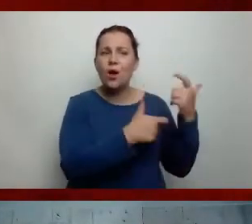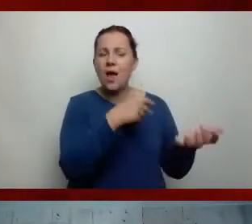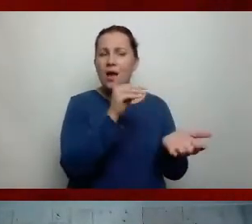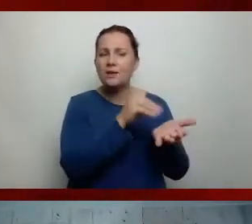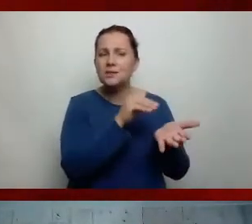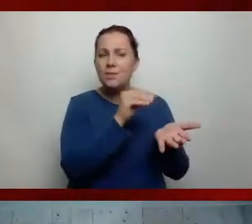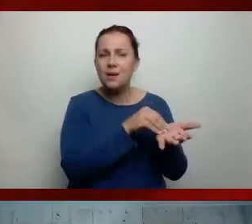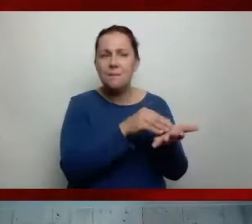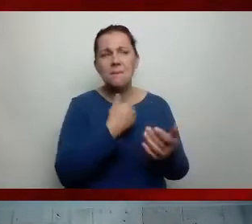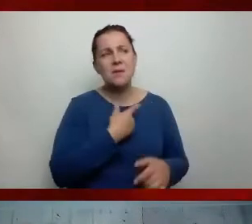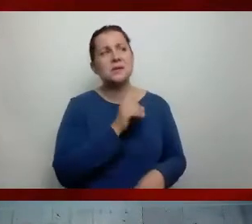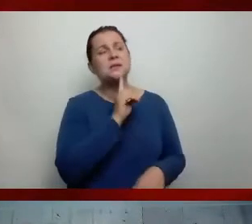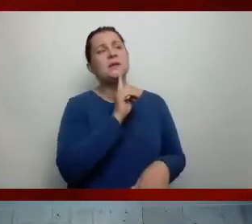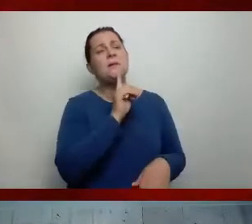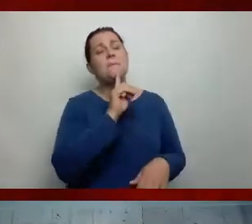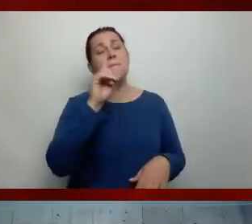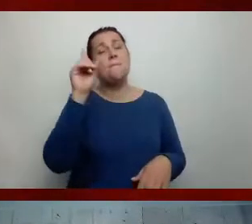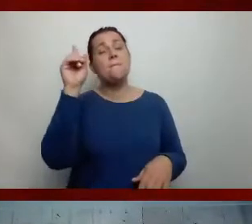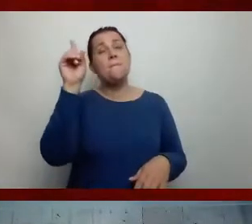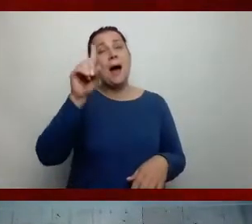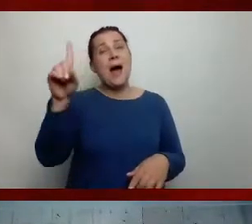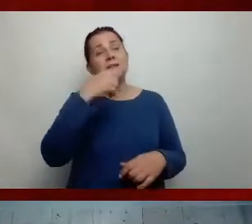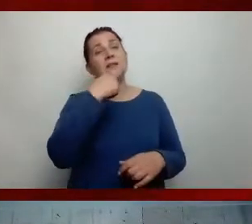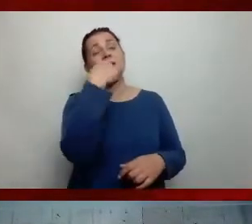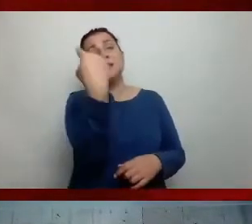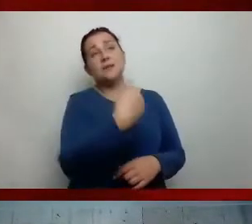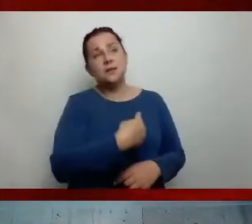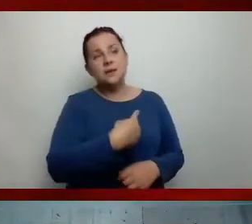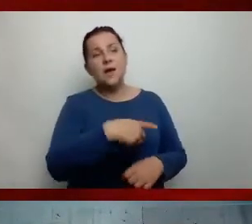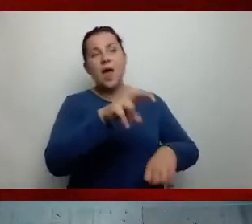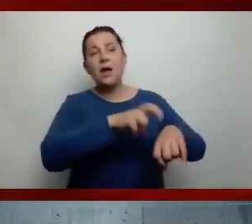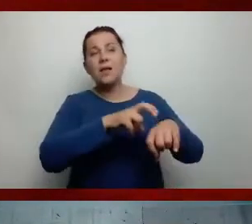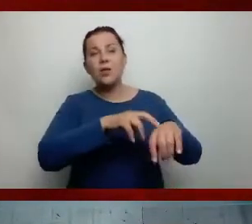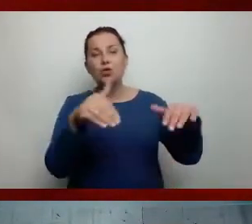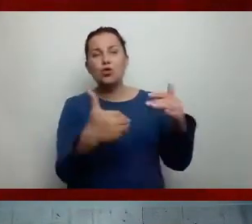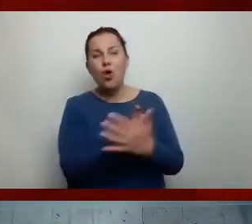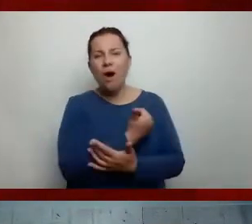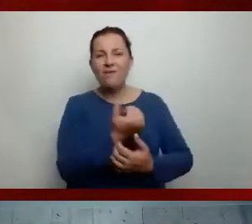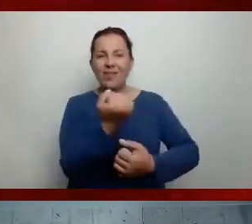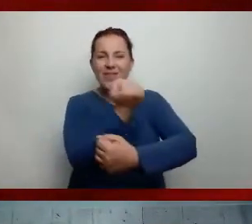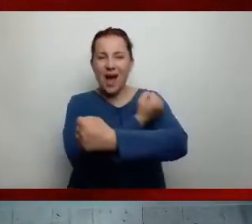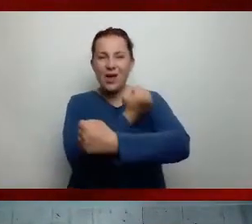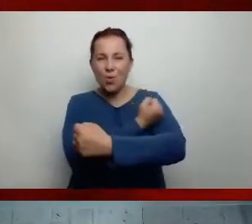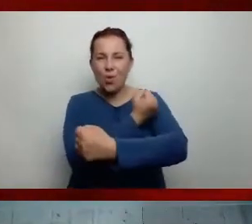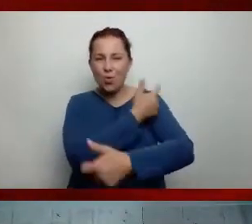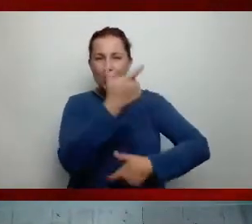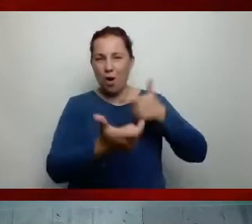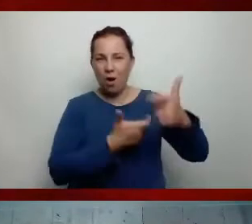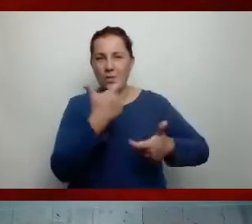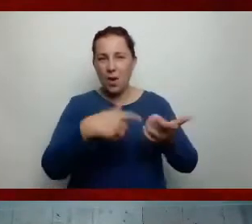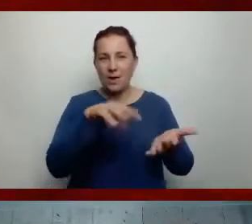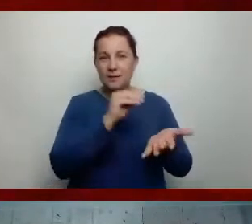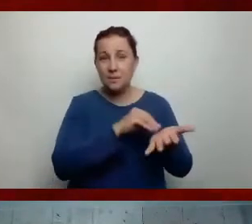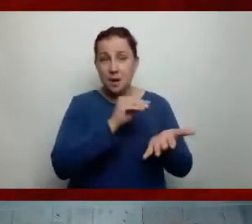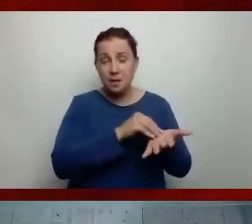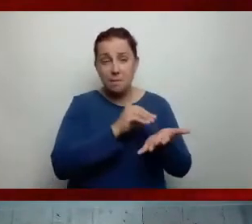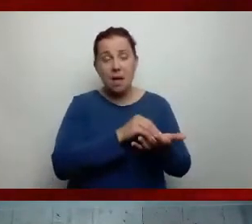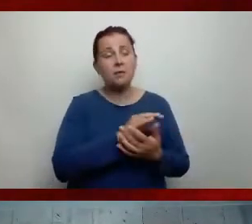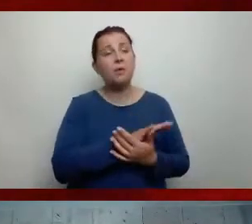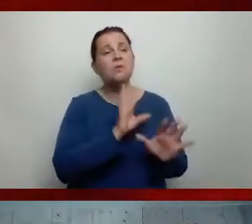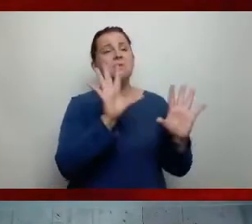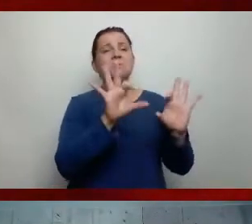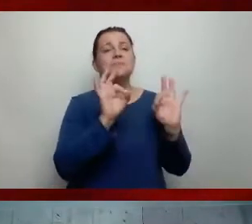miał takie zlecenie państwowe na eksperymenty z nowymi środkami, narkotykami i brał sobie